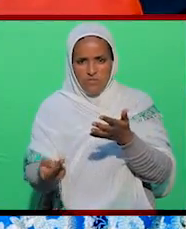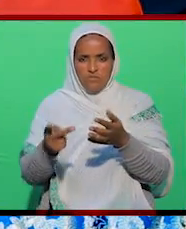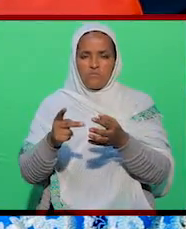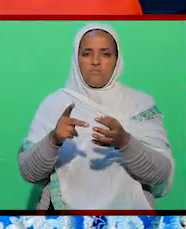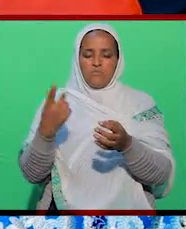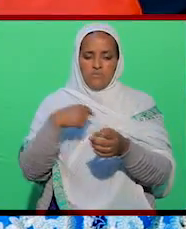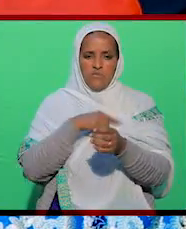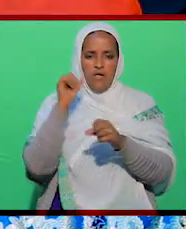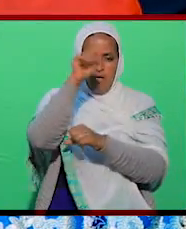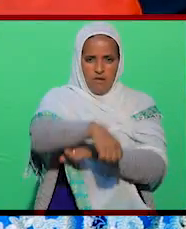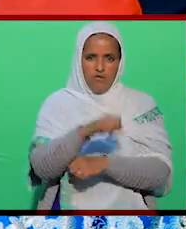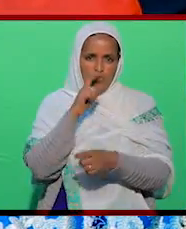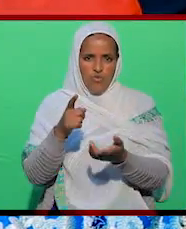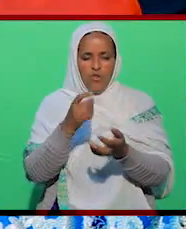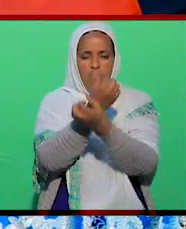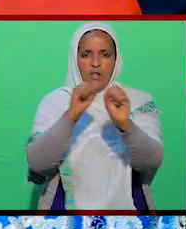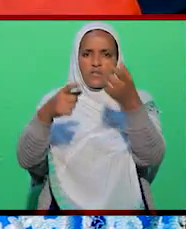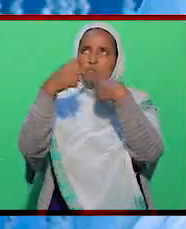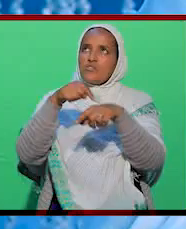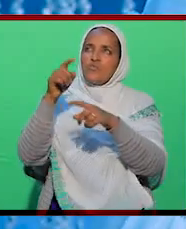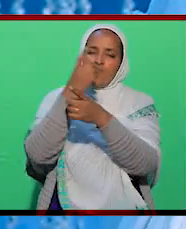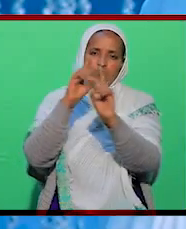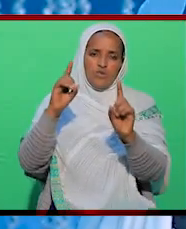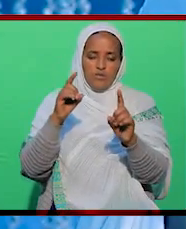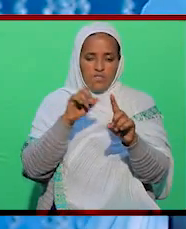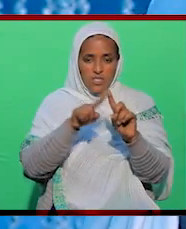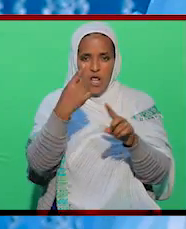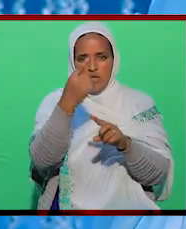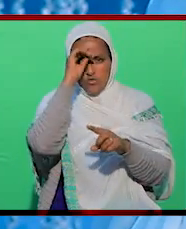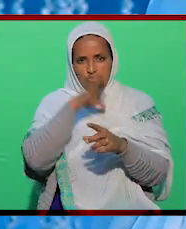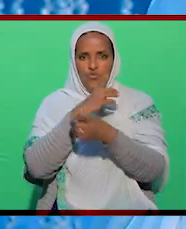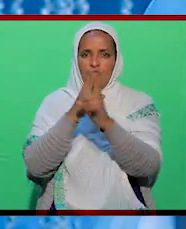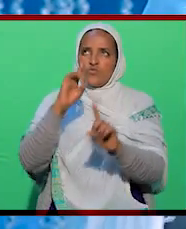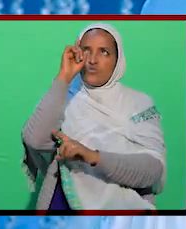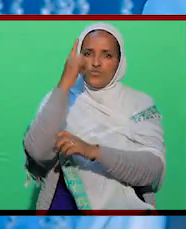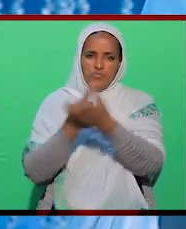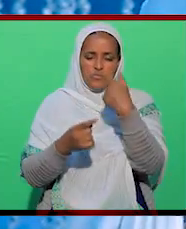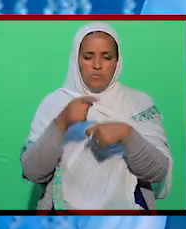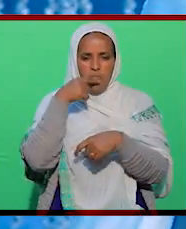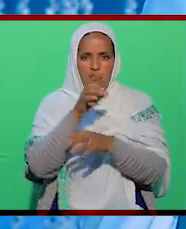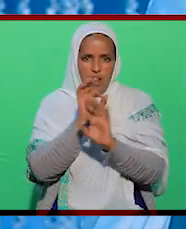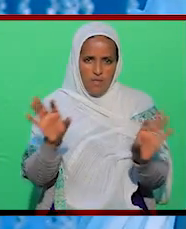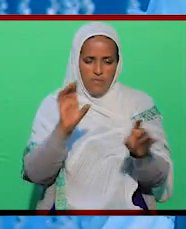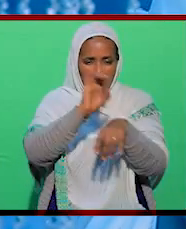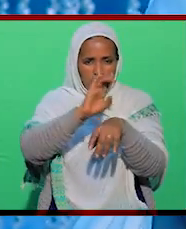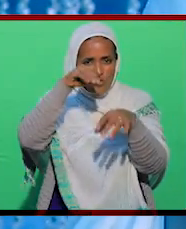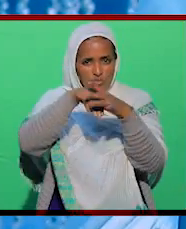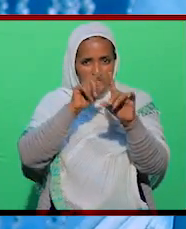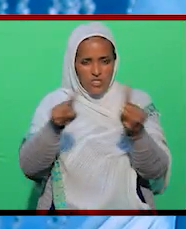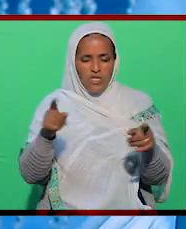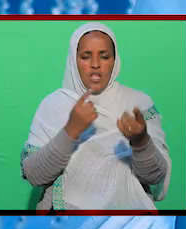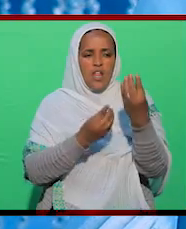ክፋትን የምናሸንፍበት መንገድ ነው ስለዚህ ሊያድን የመጣው ሁሉንም ነው የፈወሰውን ግን አንድ ሰው ብቻ ነው ስለዚህ የፈውስ የምን የሚባል ነገር